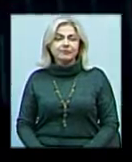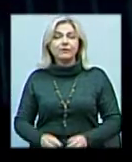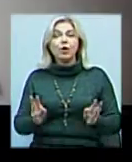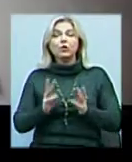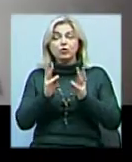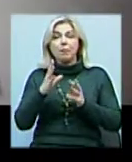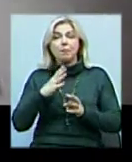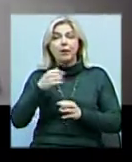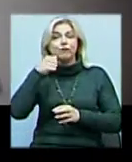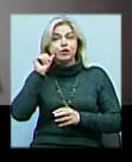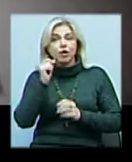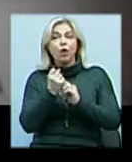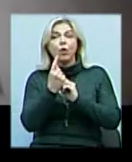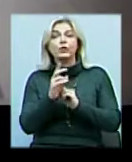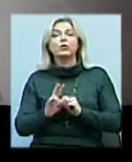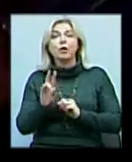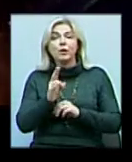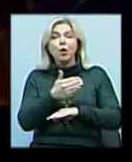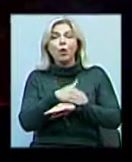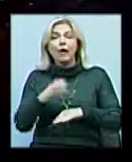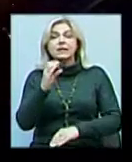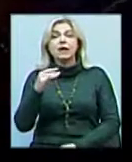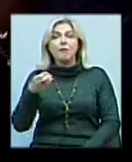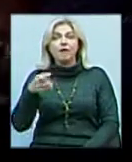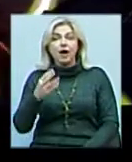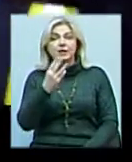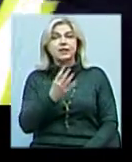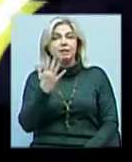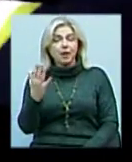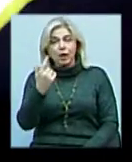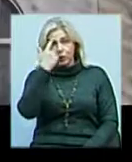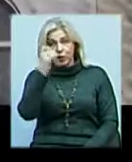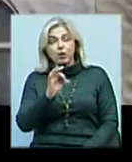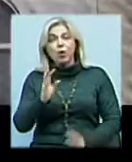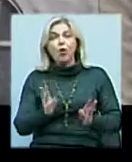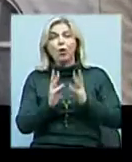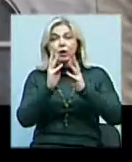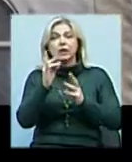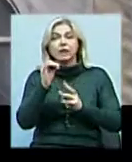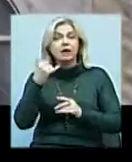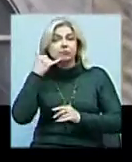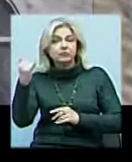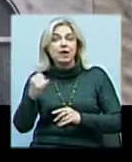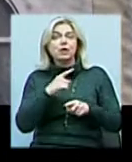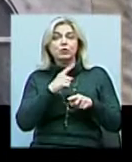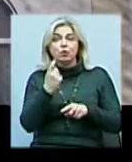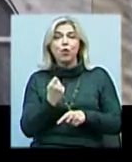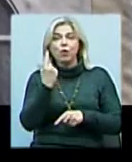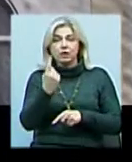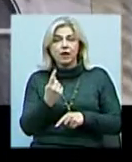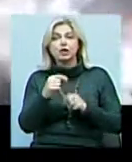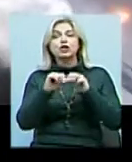Пожежа сталася вчора, 11 листопада, на вулиці Степовій, 35. Повідомлення про вогонь на лінію швидкого реагування 101 надійшло